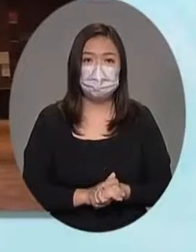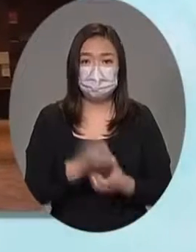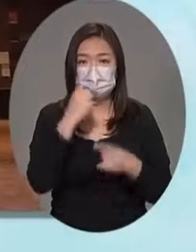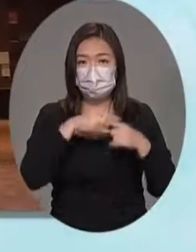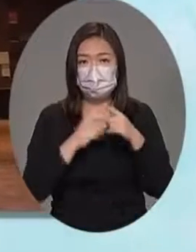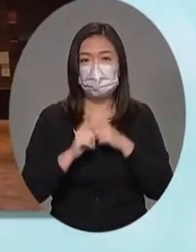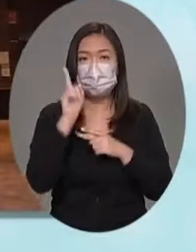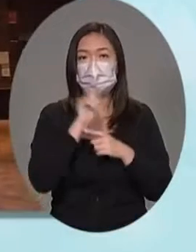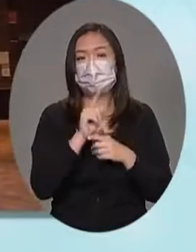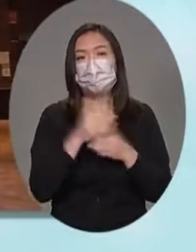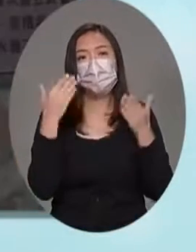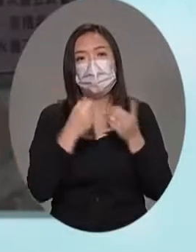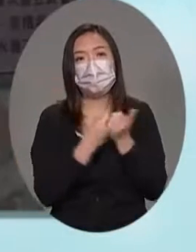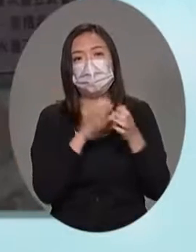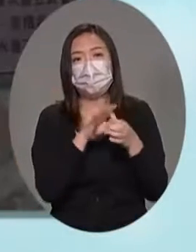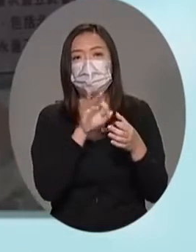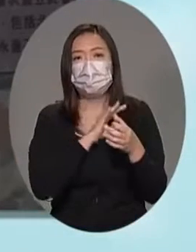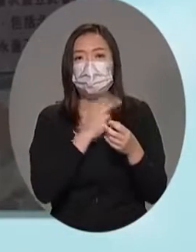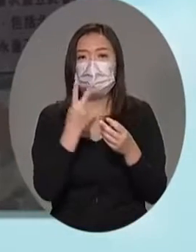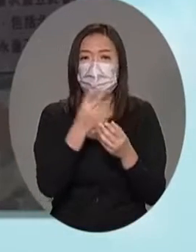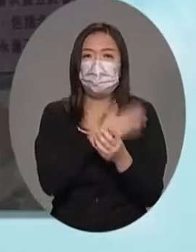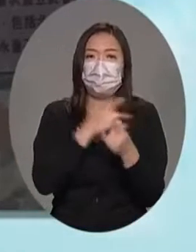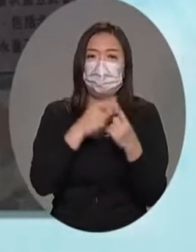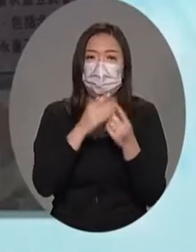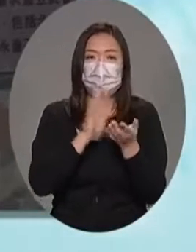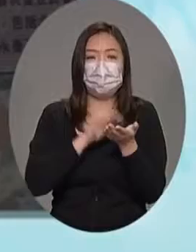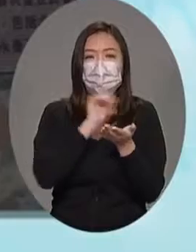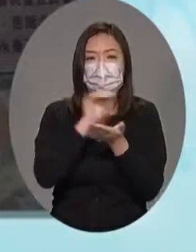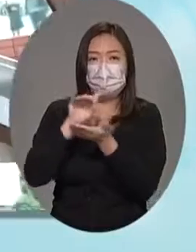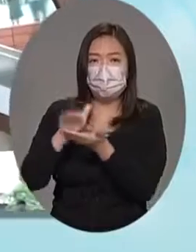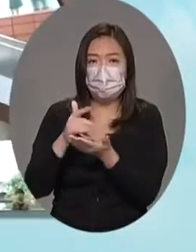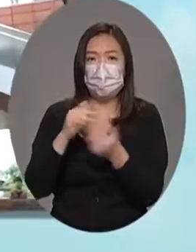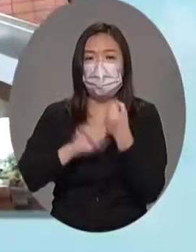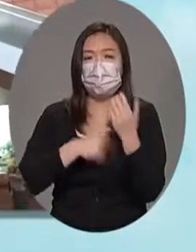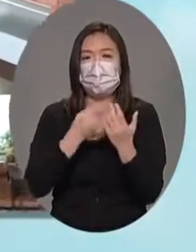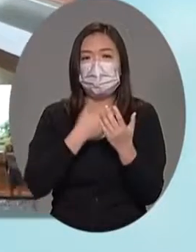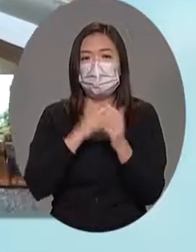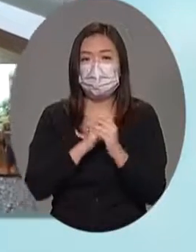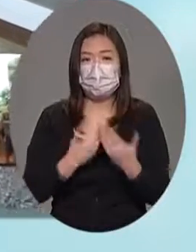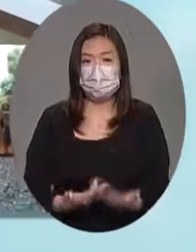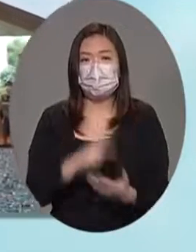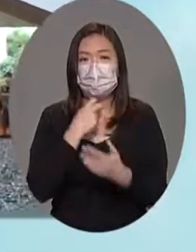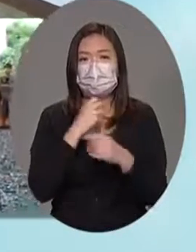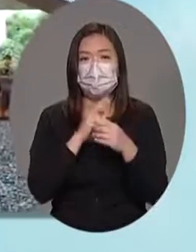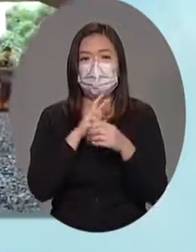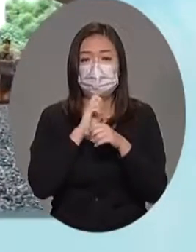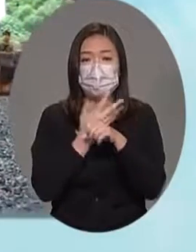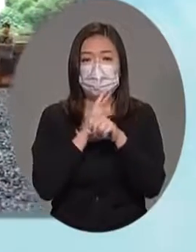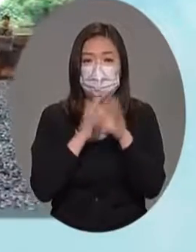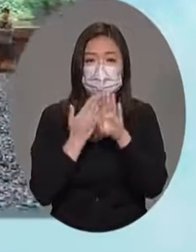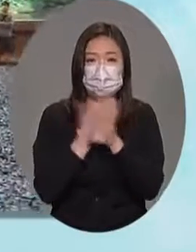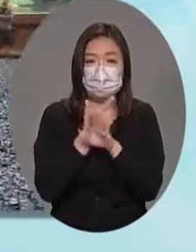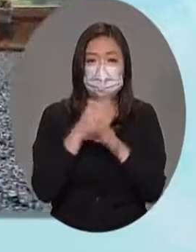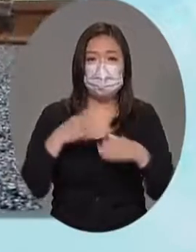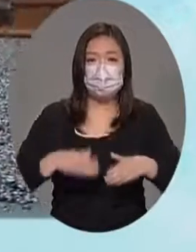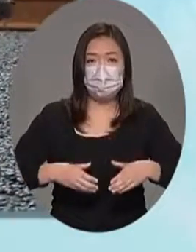港大上個星期向支聯會同兩個清盤人發出律師信，要求在今日晏晝五點之前移走位於黃